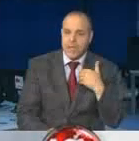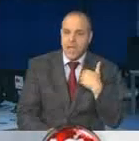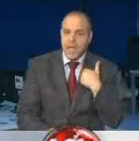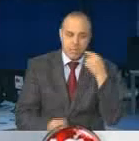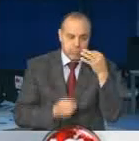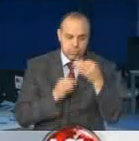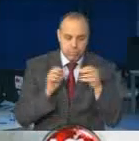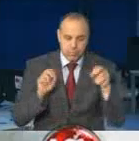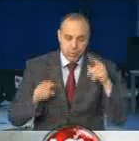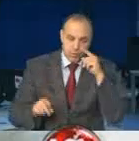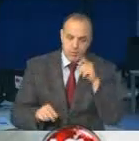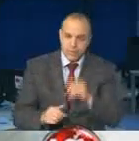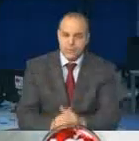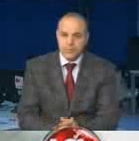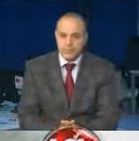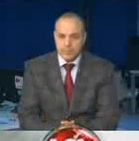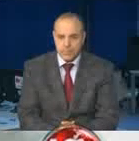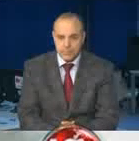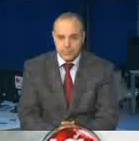بحسب زائرها.